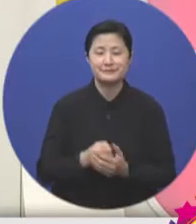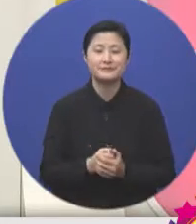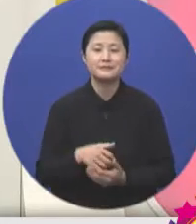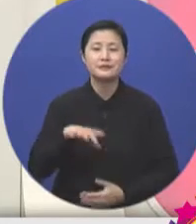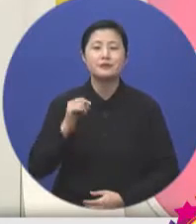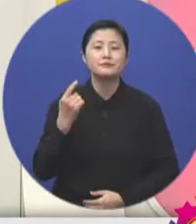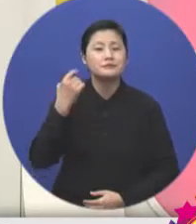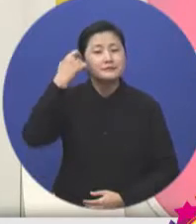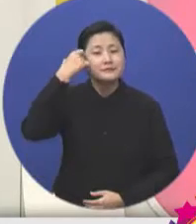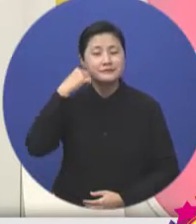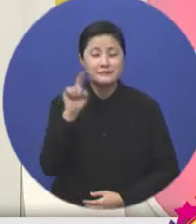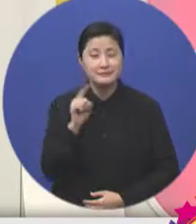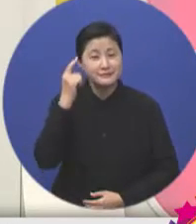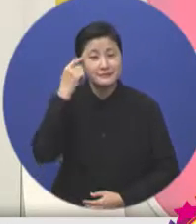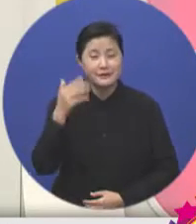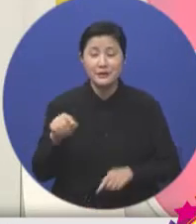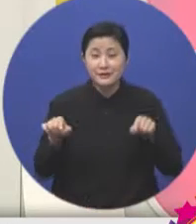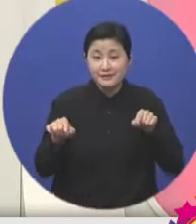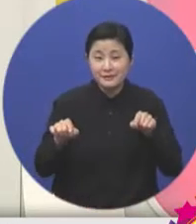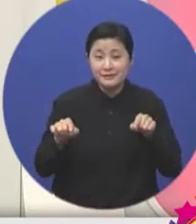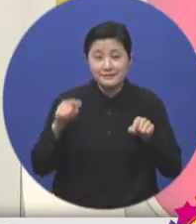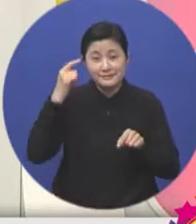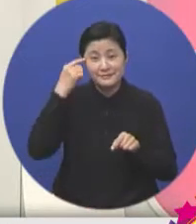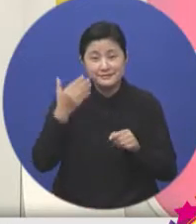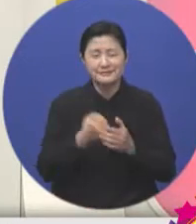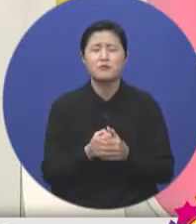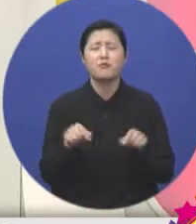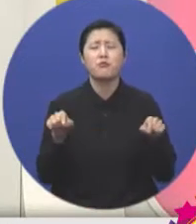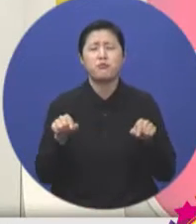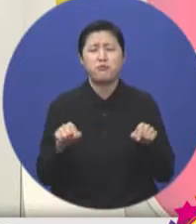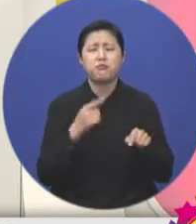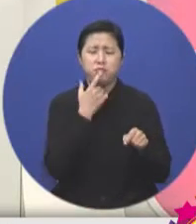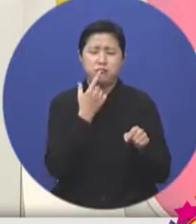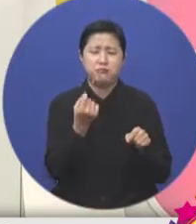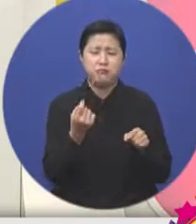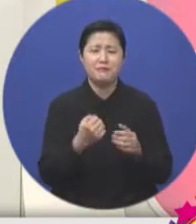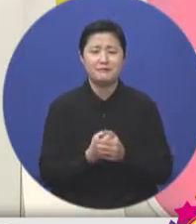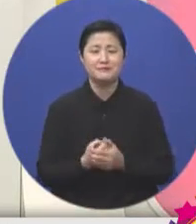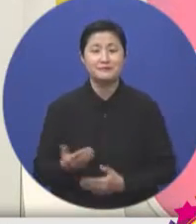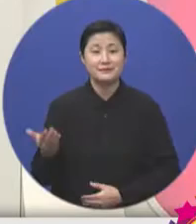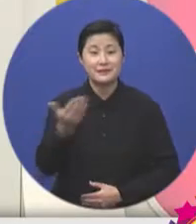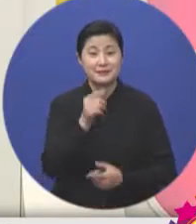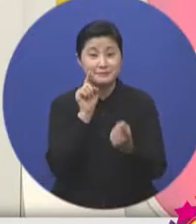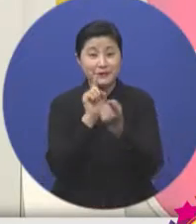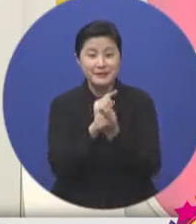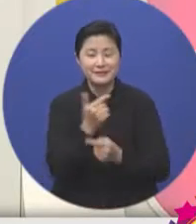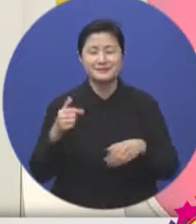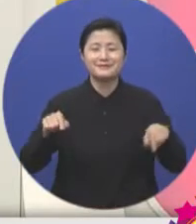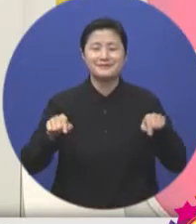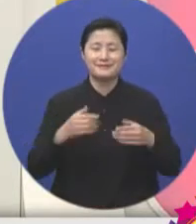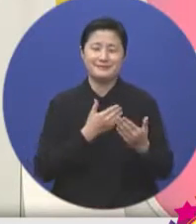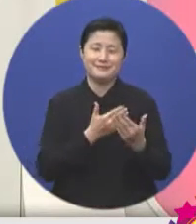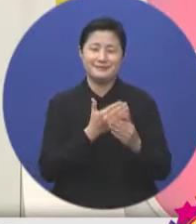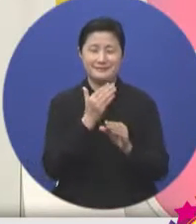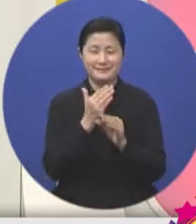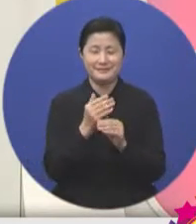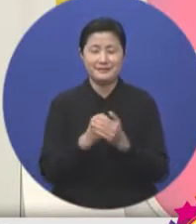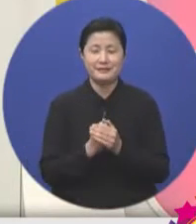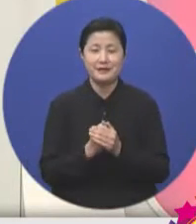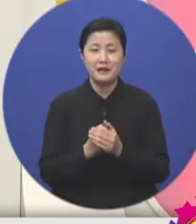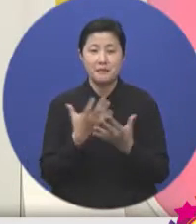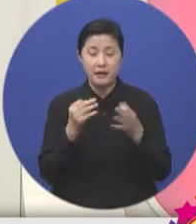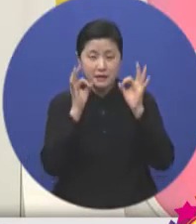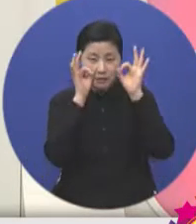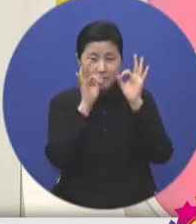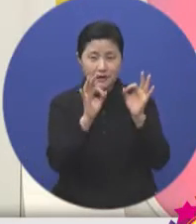첫 소감이 어떠세요? 떨리세요? 떨리죠. 네. 아우, 여러분들 만나뵈려니까 너무너무 떨리시죠. 예, 예. 모니터는 좀